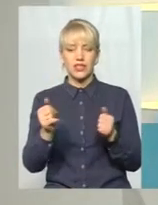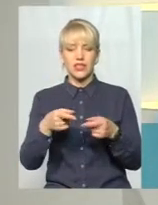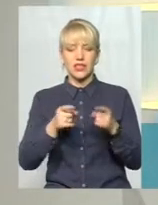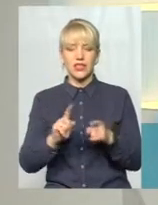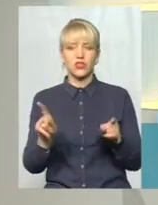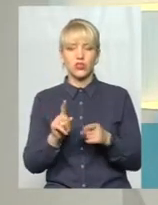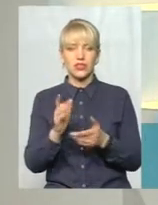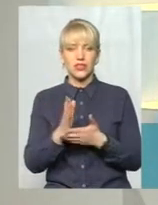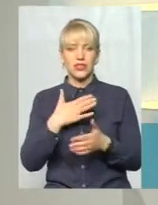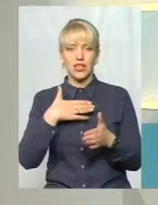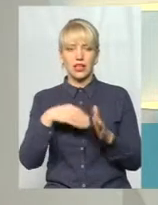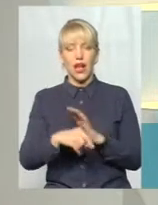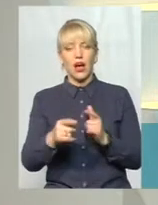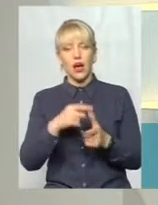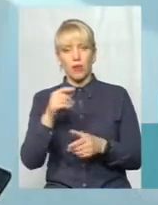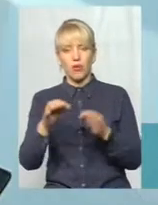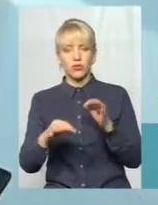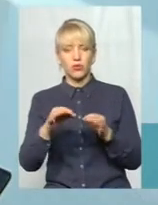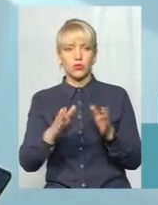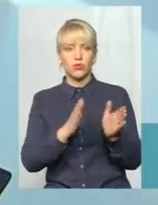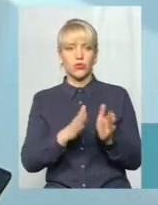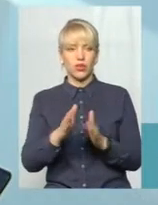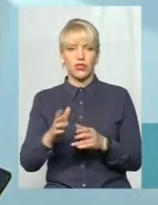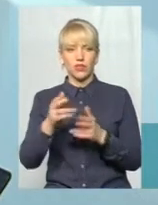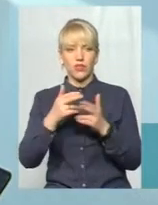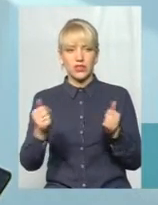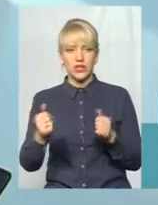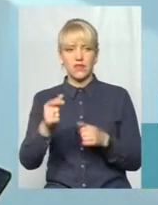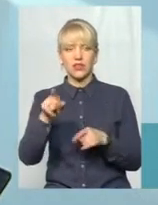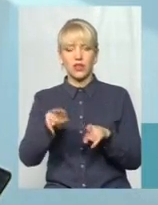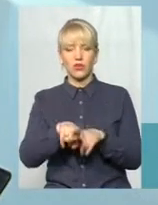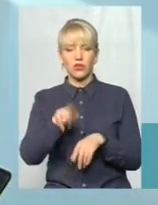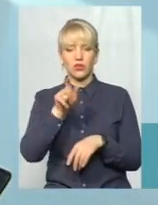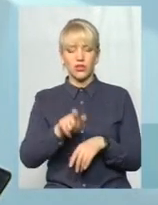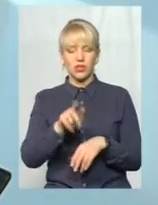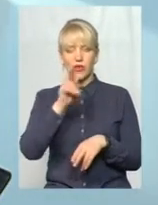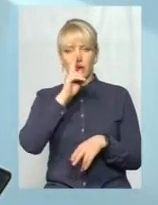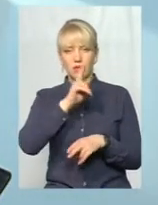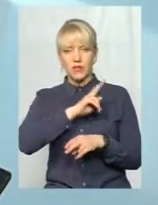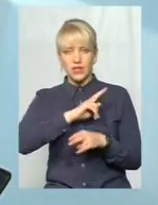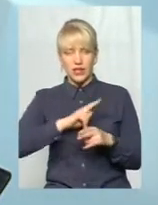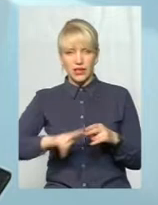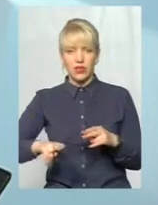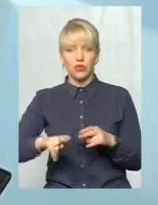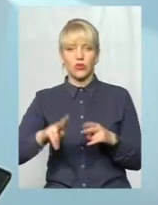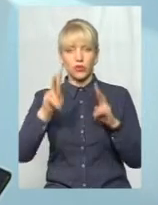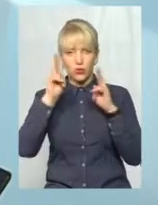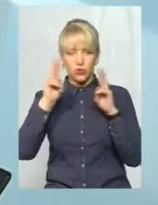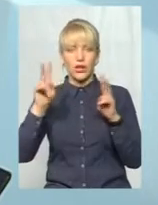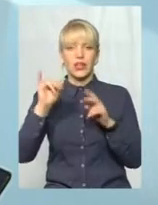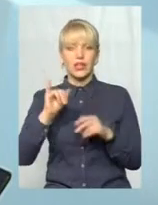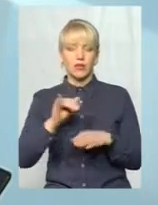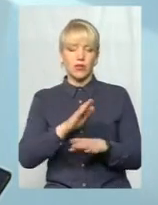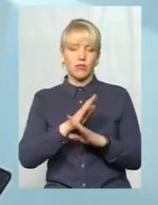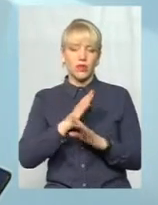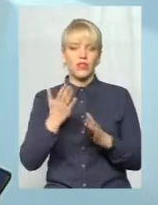ну, в судовому порядку визнавати таку особу безвісти зниклою, померлою, і тоді вже звертатися в органи державні про